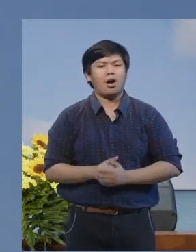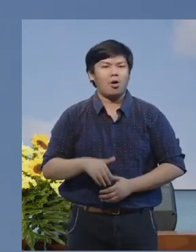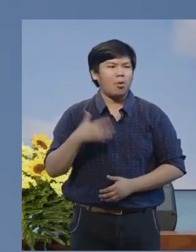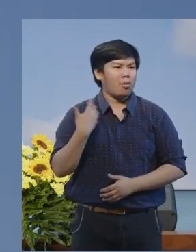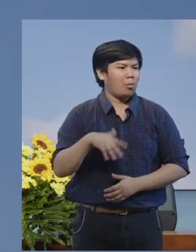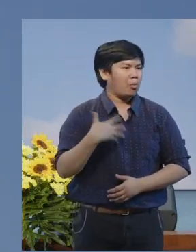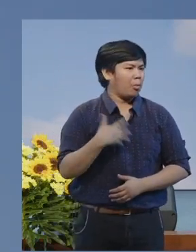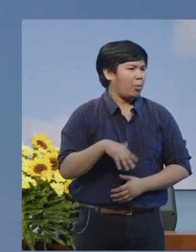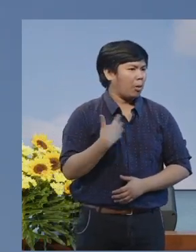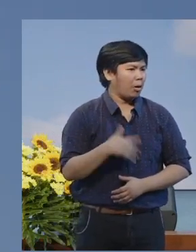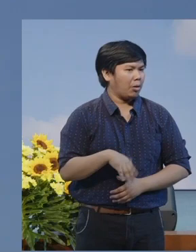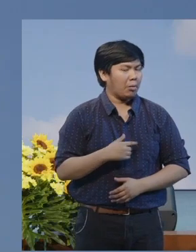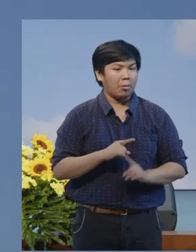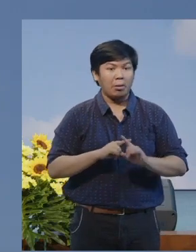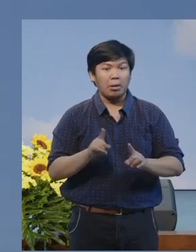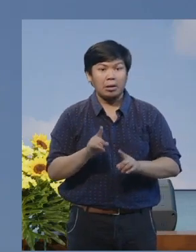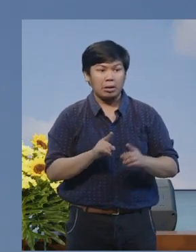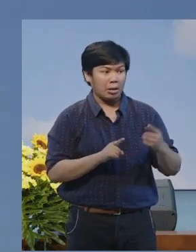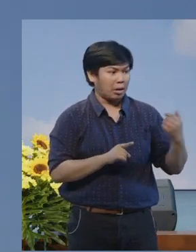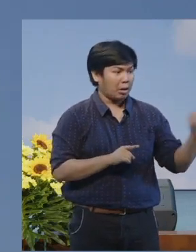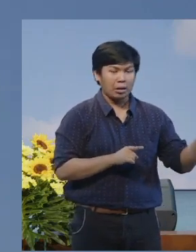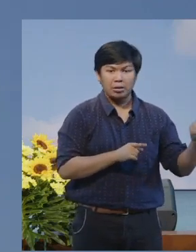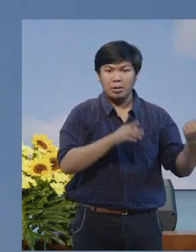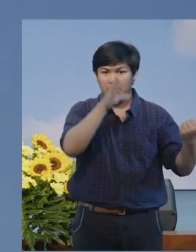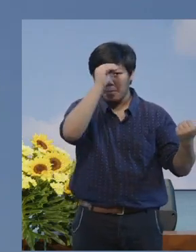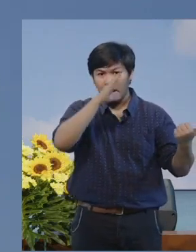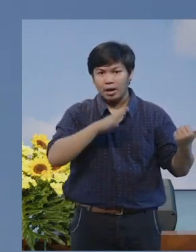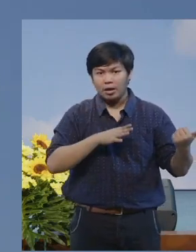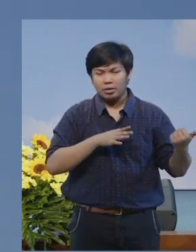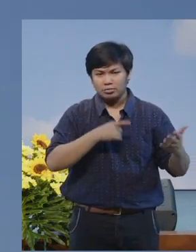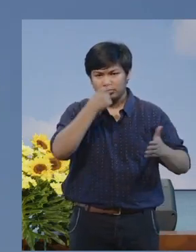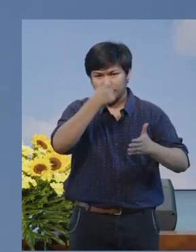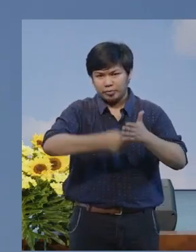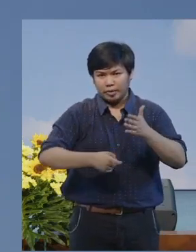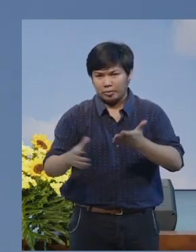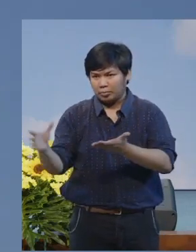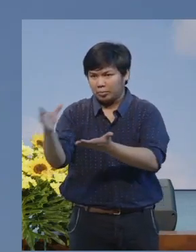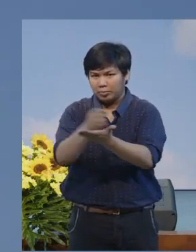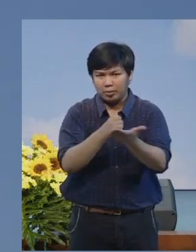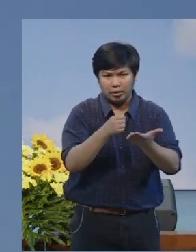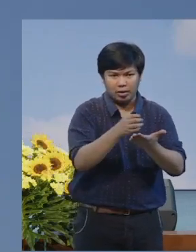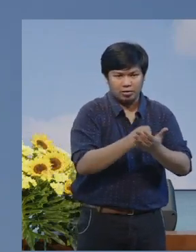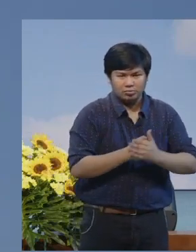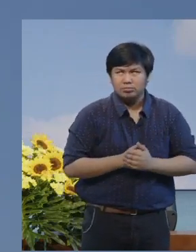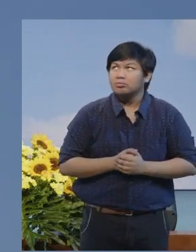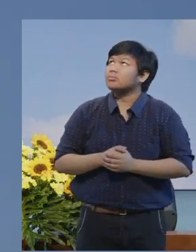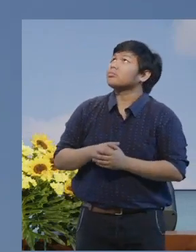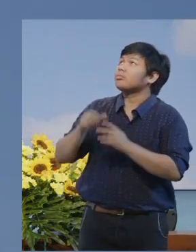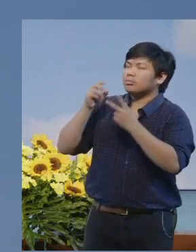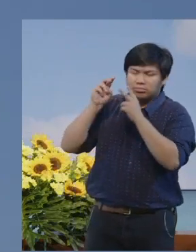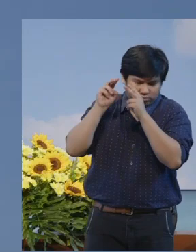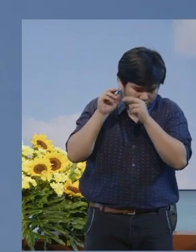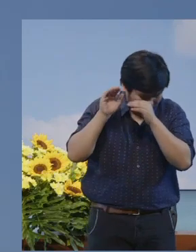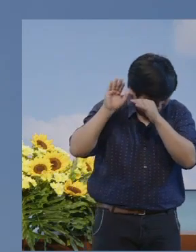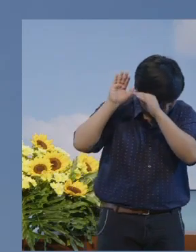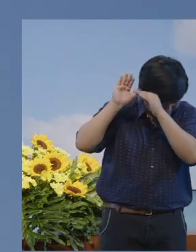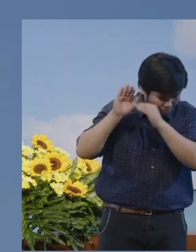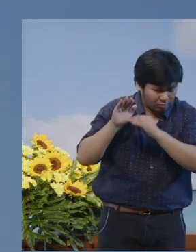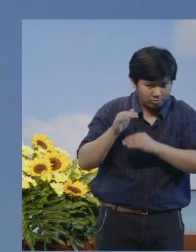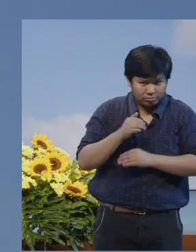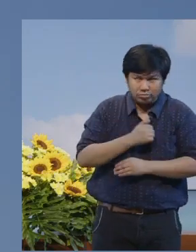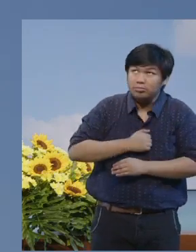isa naman ay isang publikano, isang tax collector, makasalanan, ni hindi siya makatango at makatingin sa